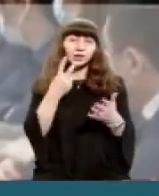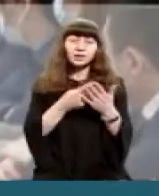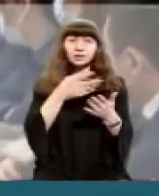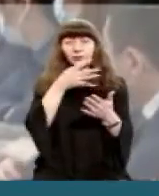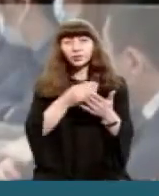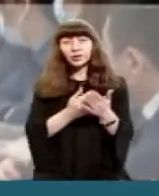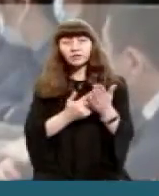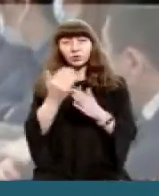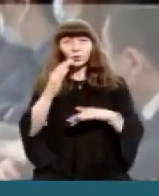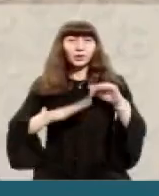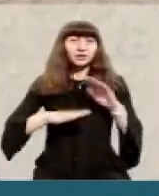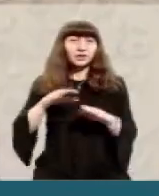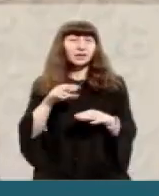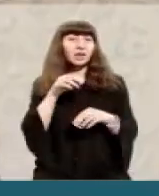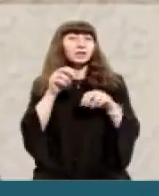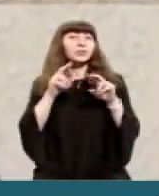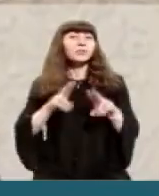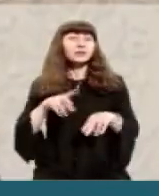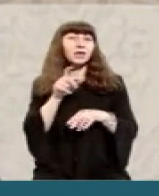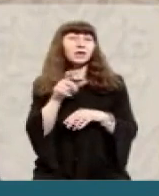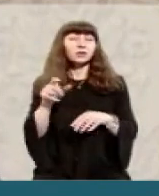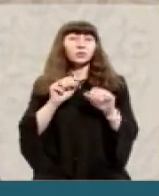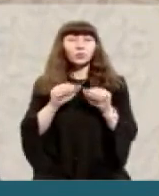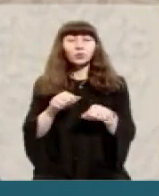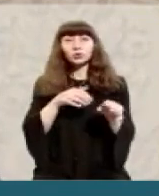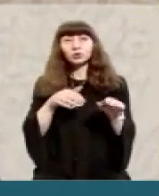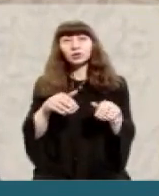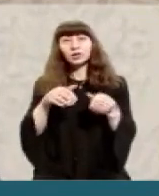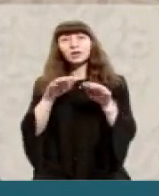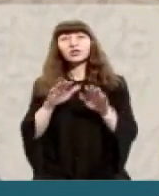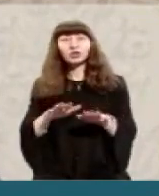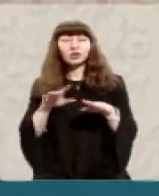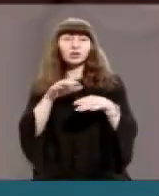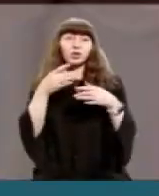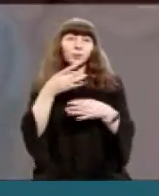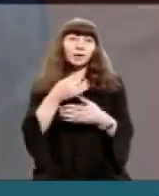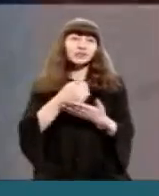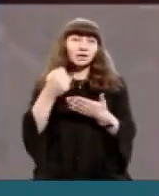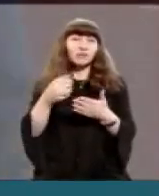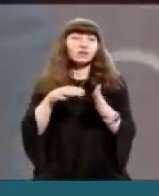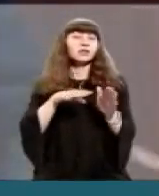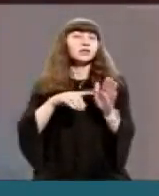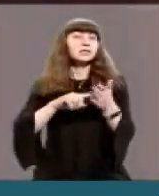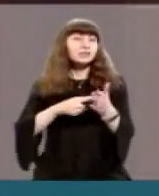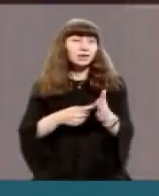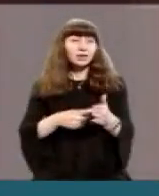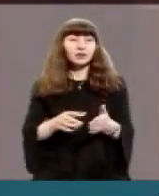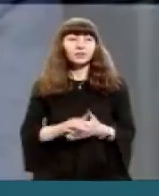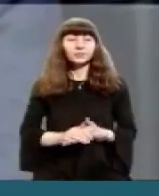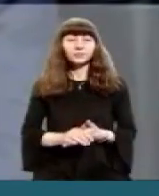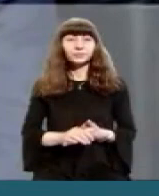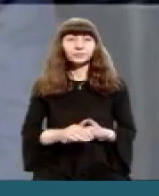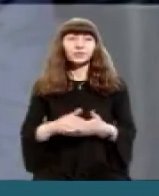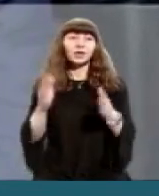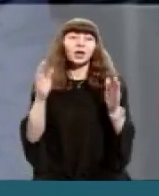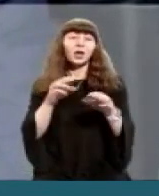себя как высококвалифицированный специалист, способный мобилизовать необходимые ресурсы для достижения поставленных целей. Представив коллективу Министерства